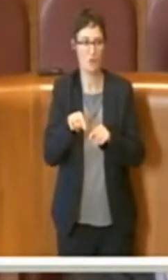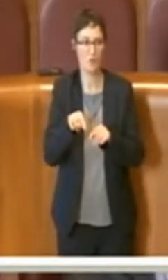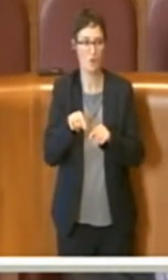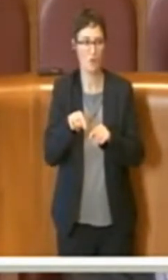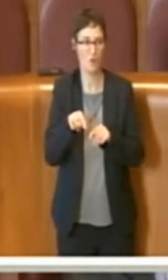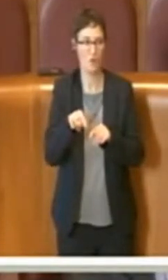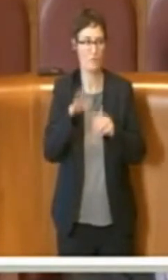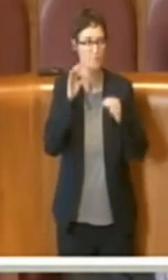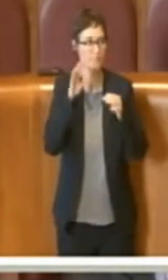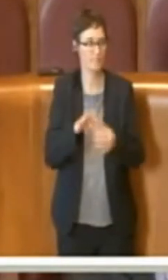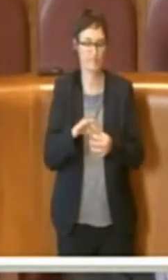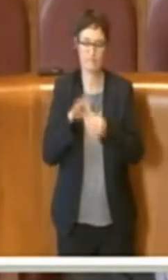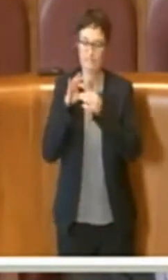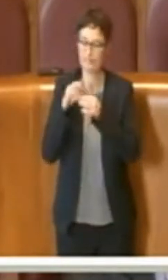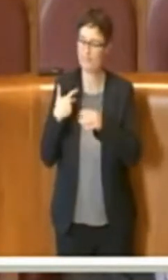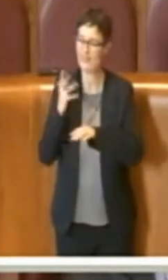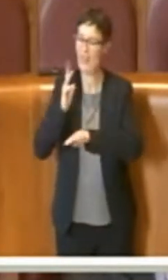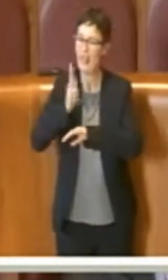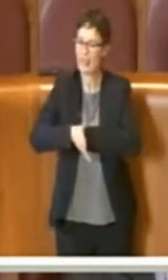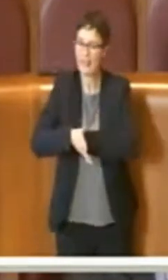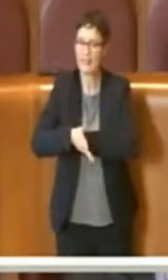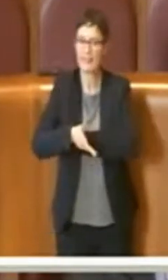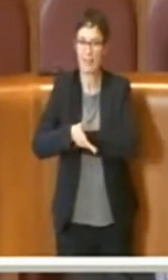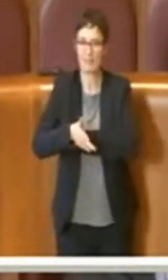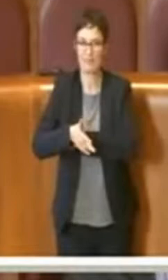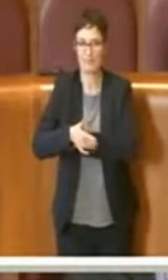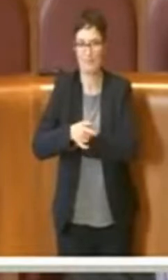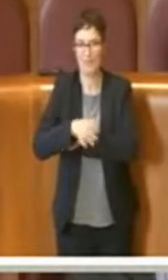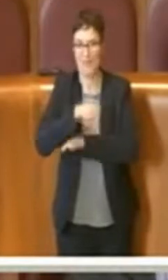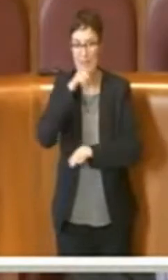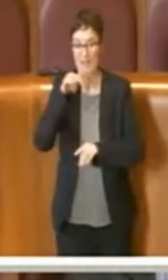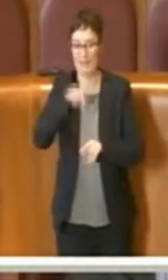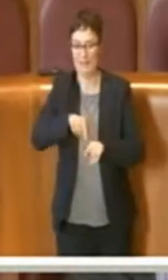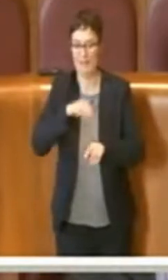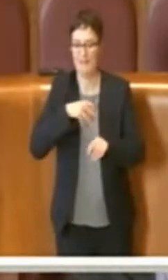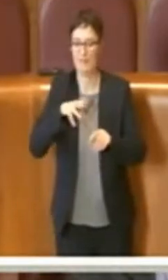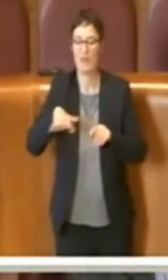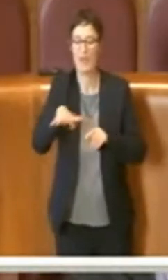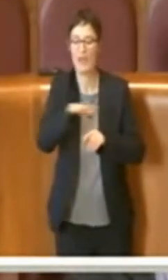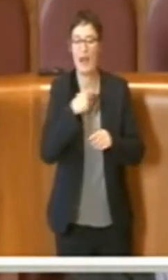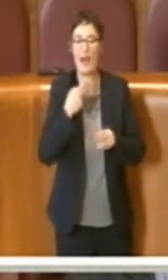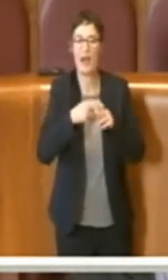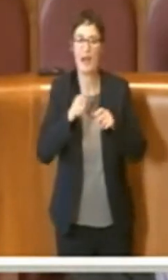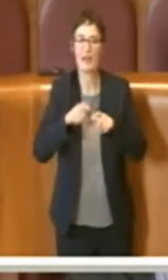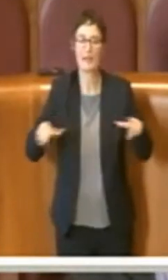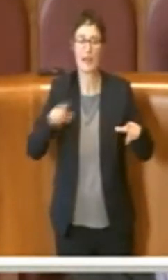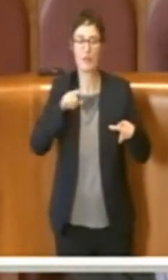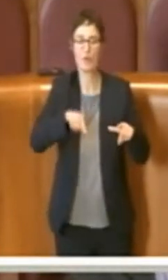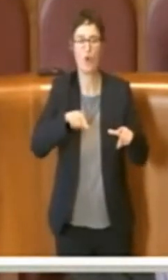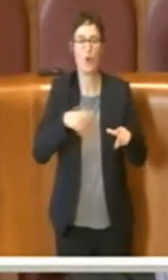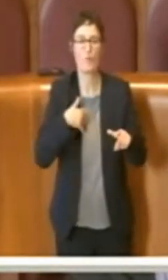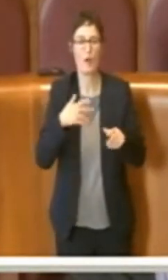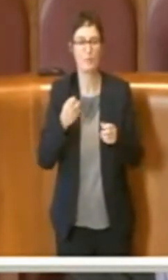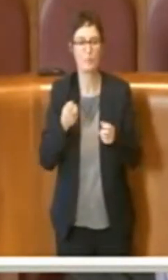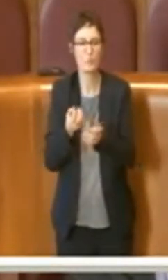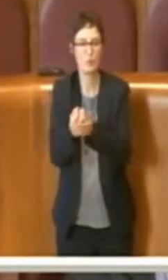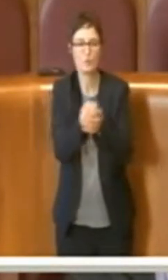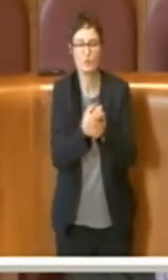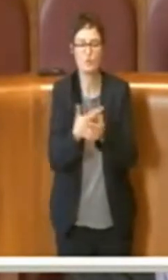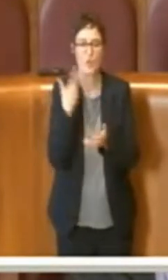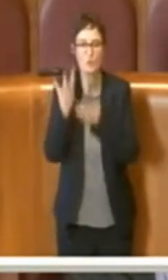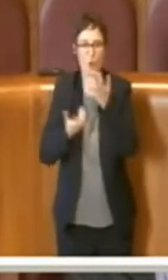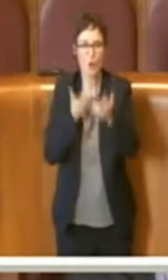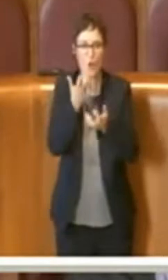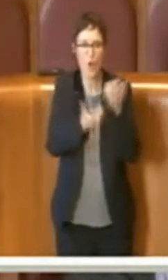che si sono ritenuti opportuni nelle aree di Roma maggiormente soggette ai roghi dei rifiuti.